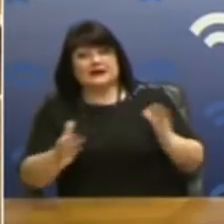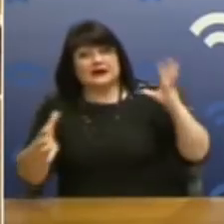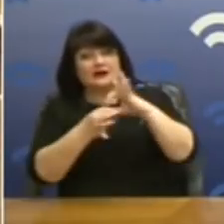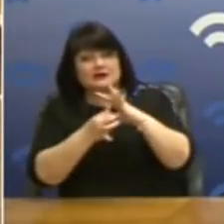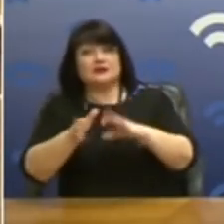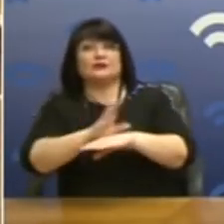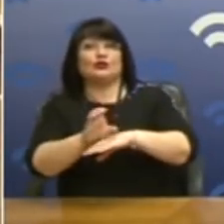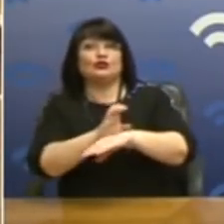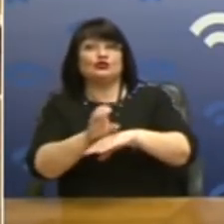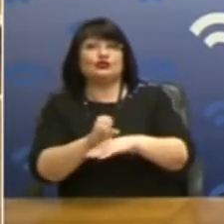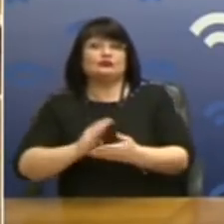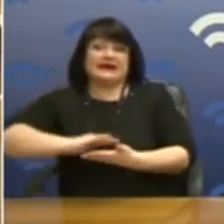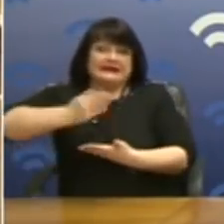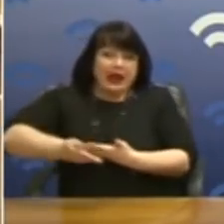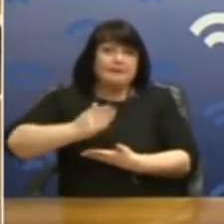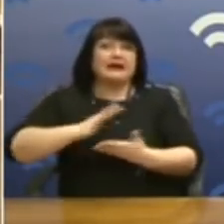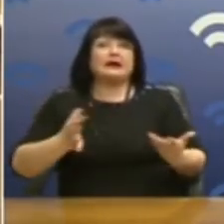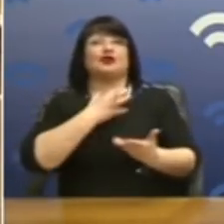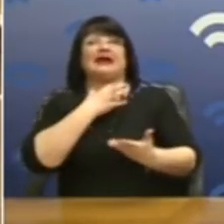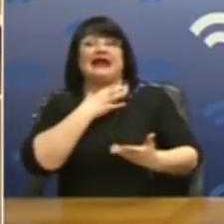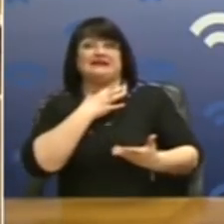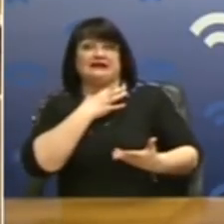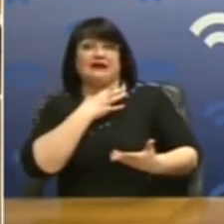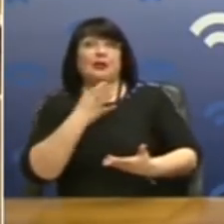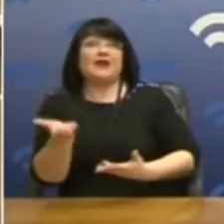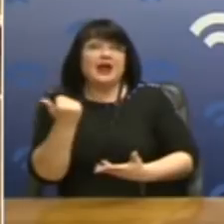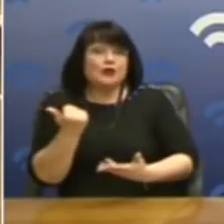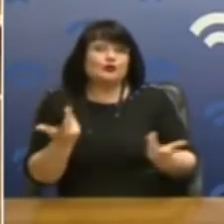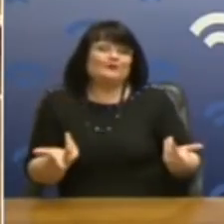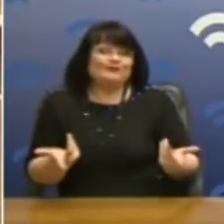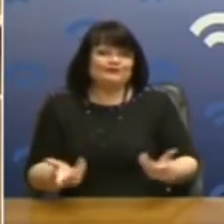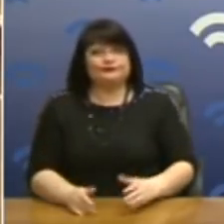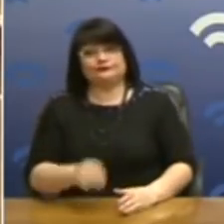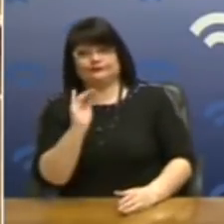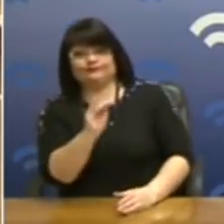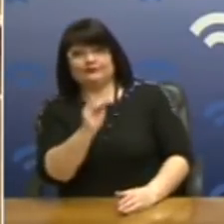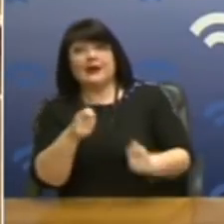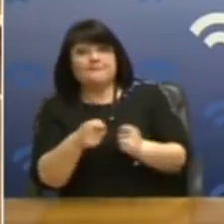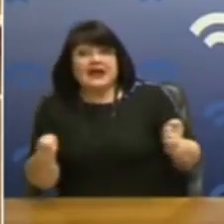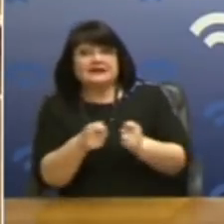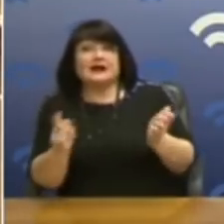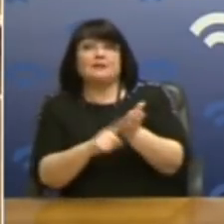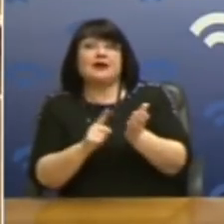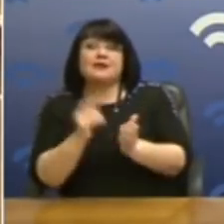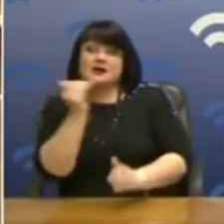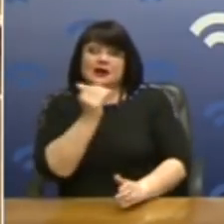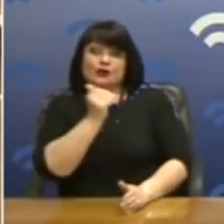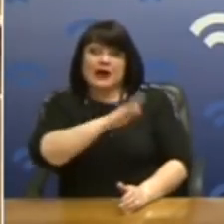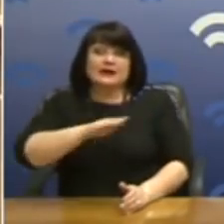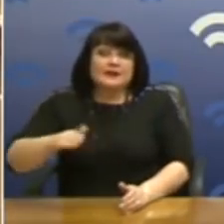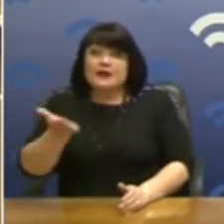υπολογιστής, τάμπλετ, δεν ξέρω, οτιδήποτε χρειάζεται. Γι' αυτό απαιτούμε να πάρθουν μέτρα άμεσα που